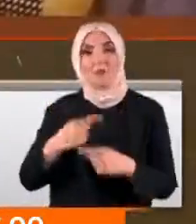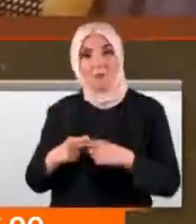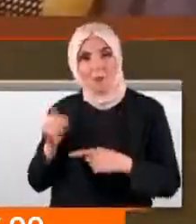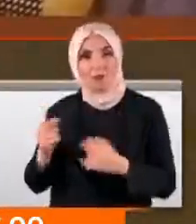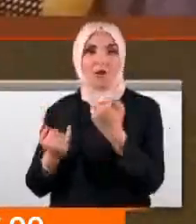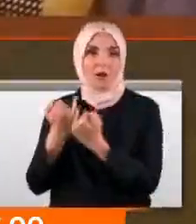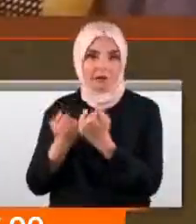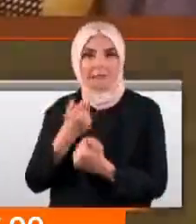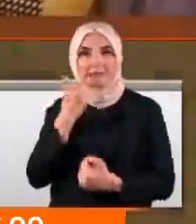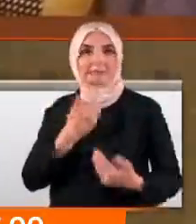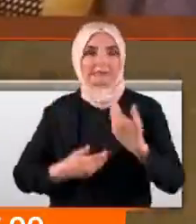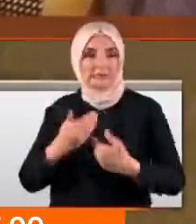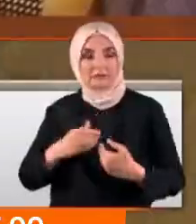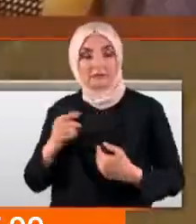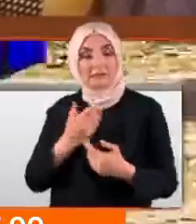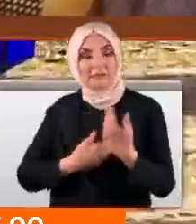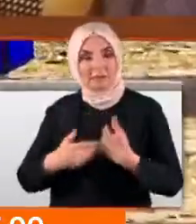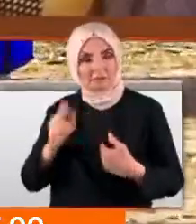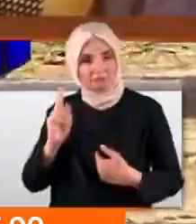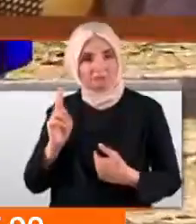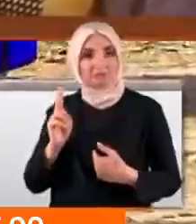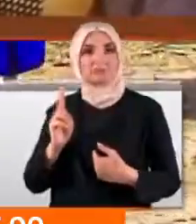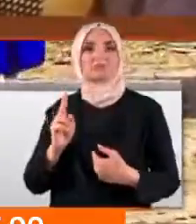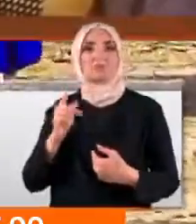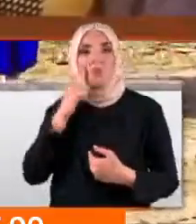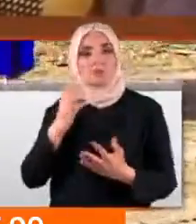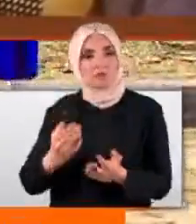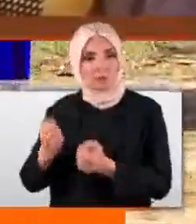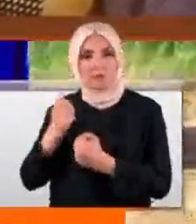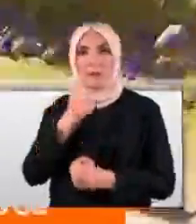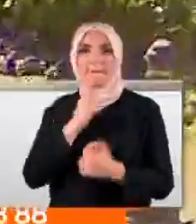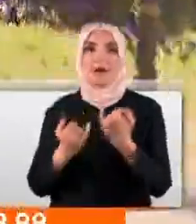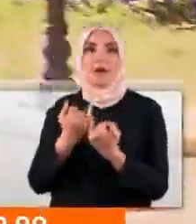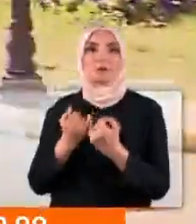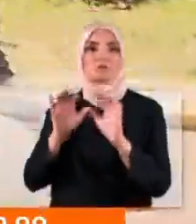Cinayet iddialarını kabul etmediler. Abi kardeş tutuklanarak cezaevine gönderildi.